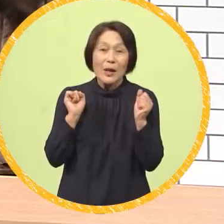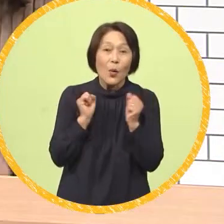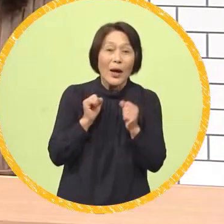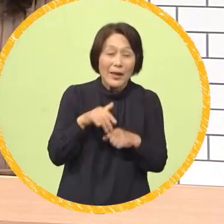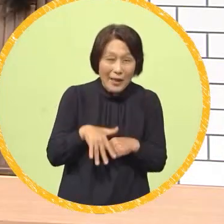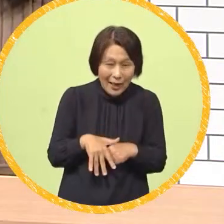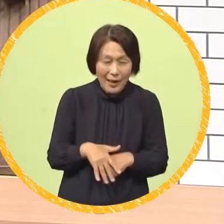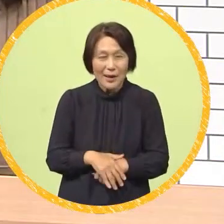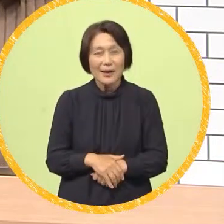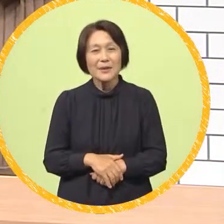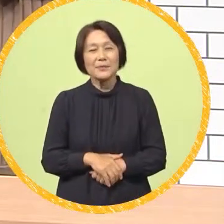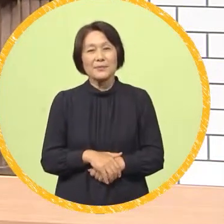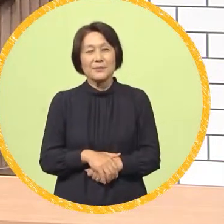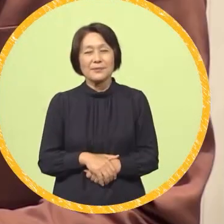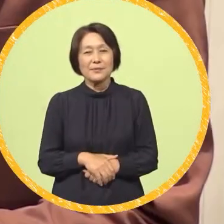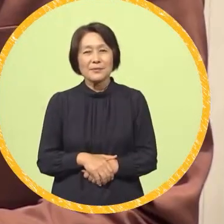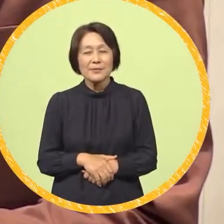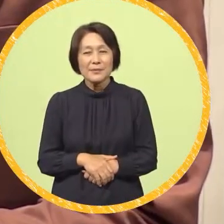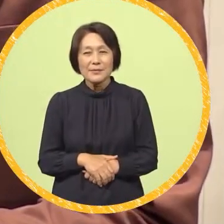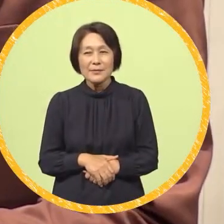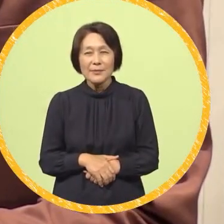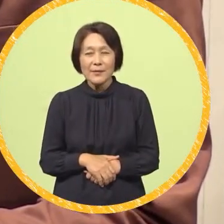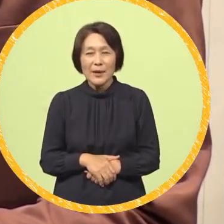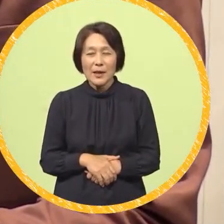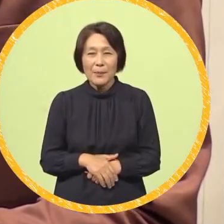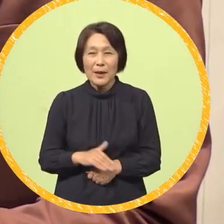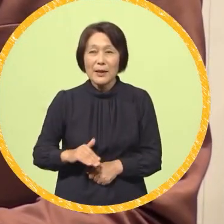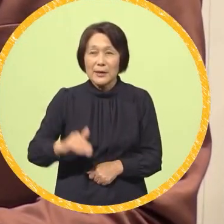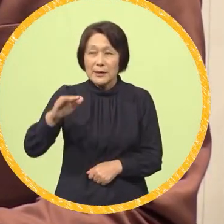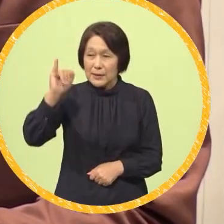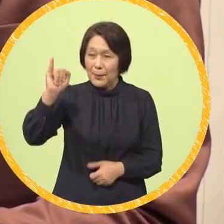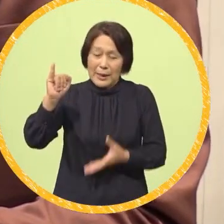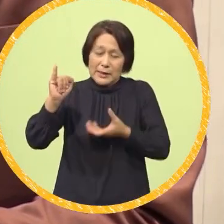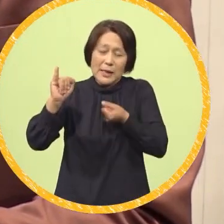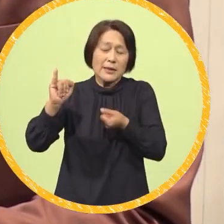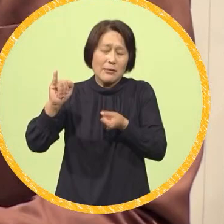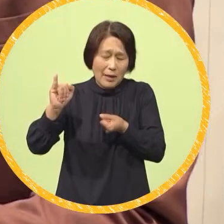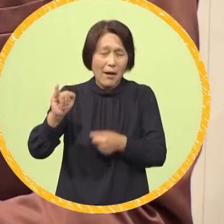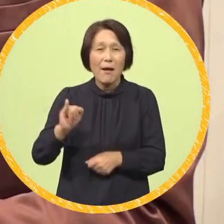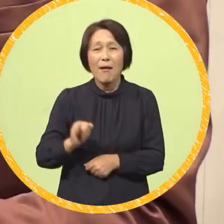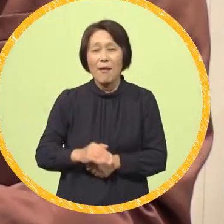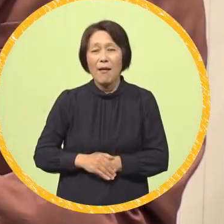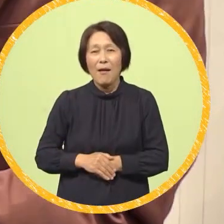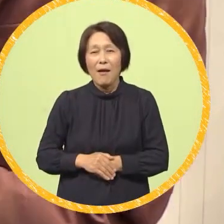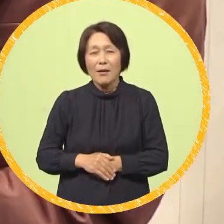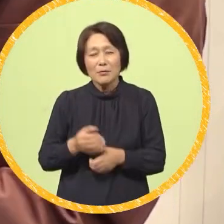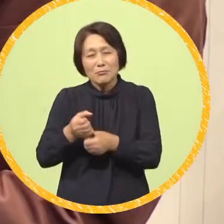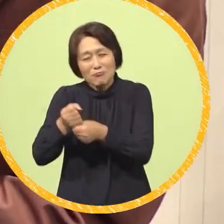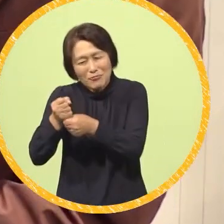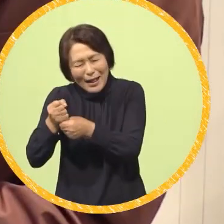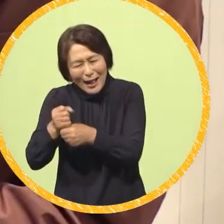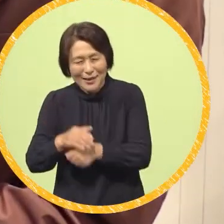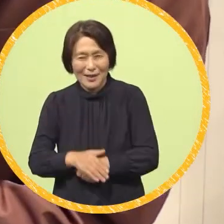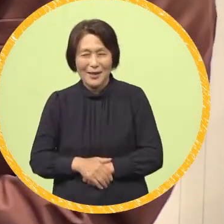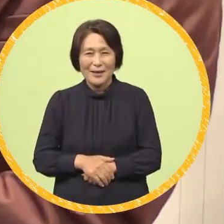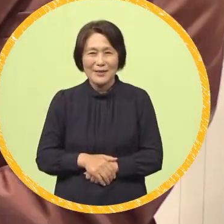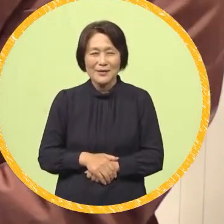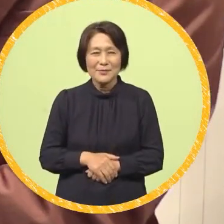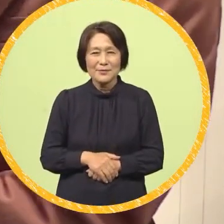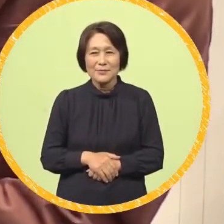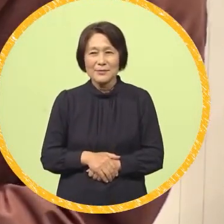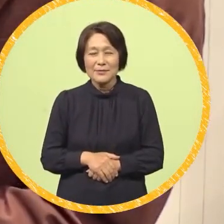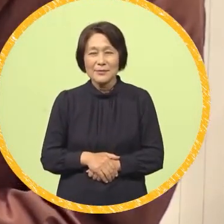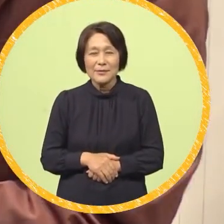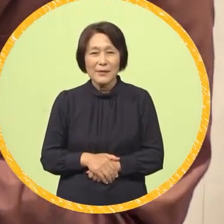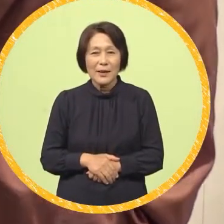今後のこともありますね。 まあ、ちょっと信頼しているね先輩とかだったらもう何も考えないかもしれないですけれどもね。さあ、